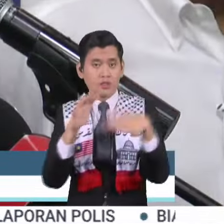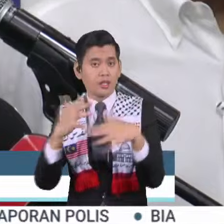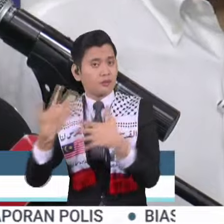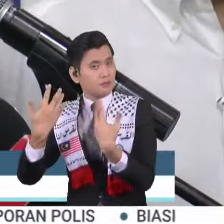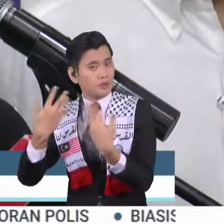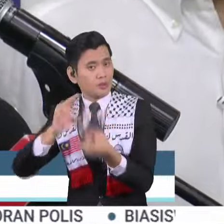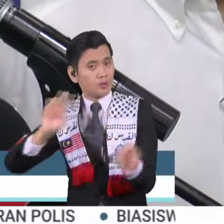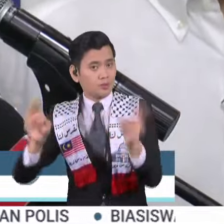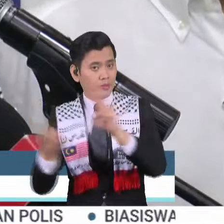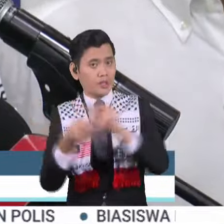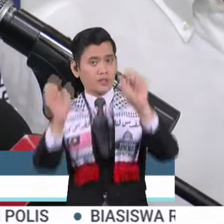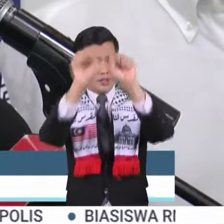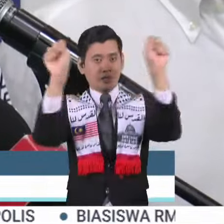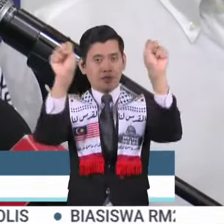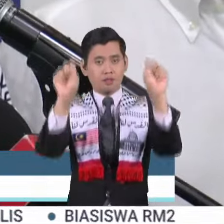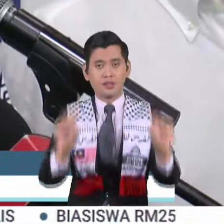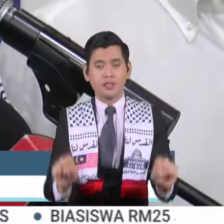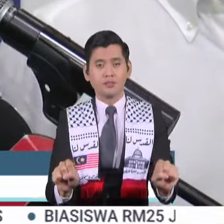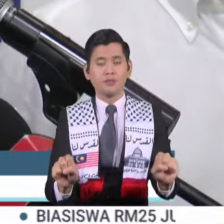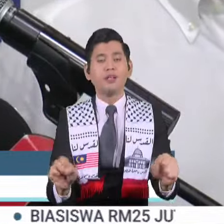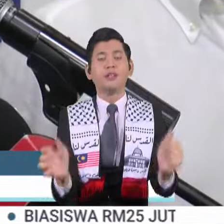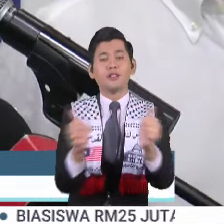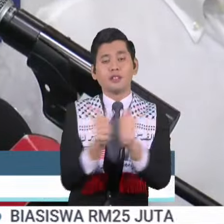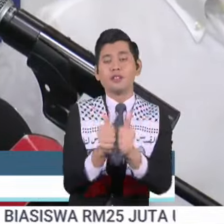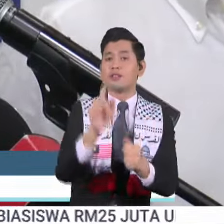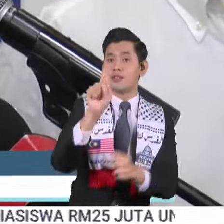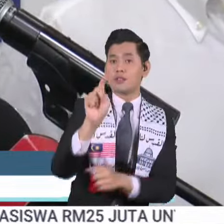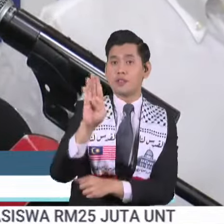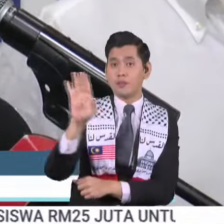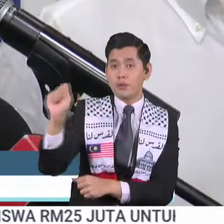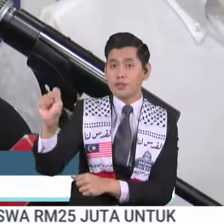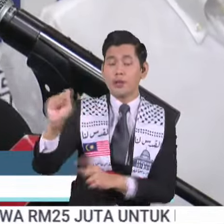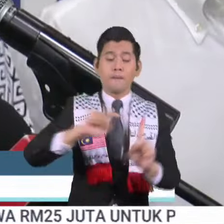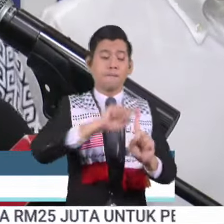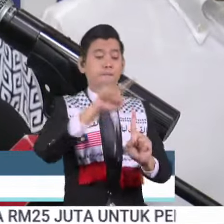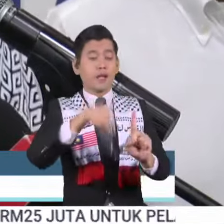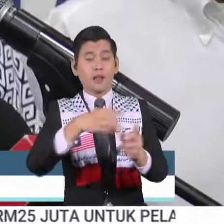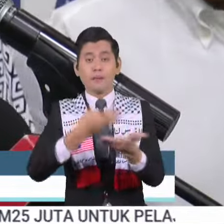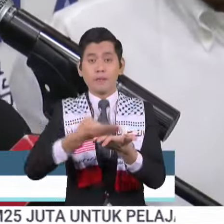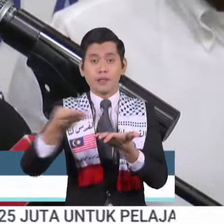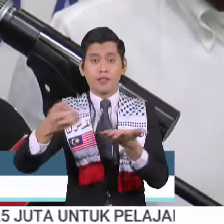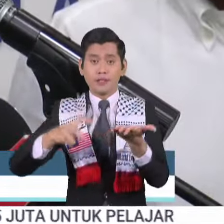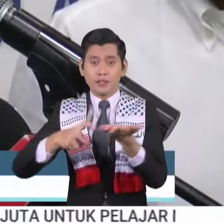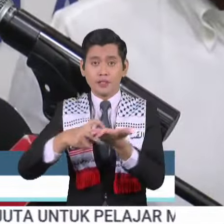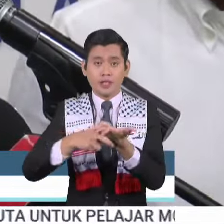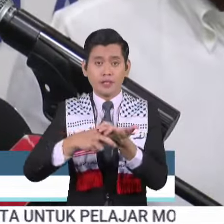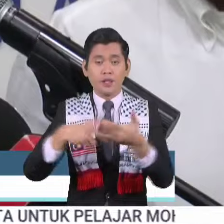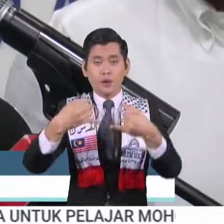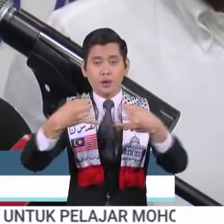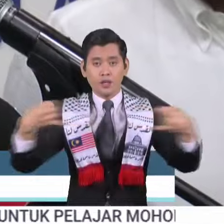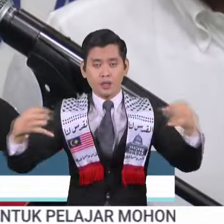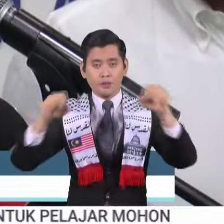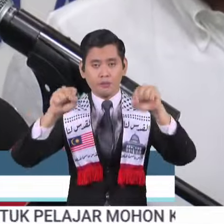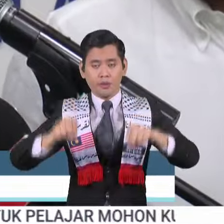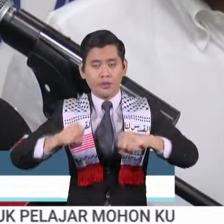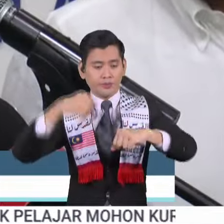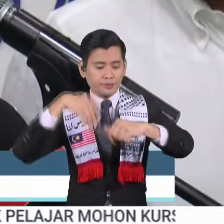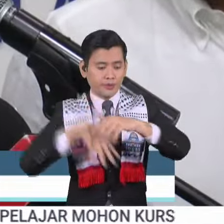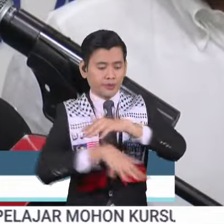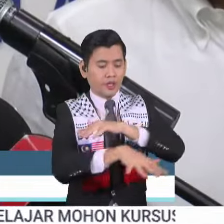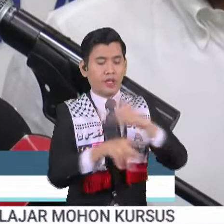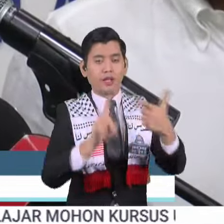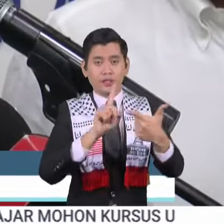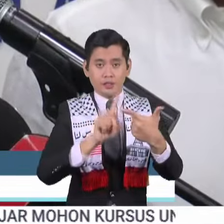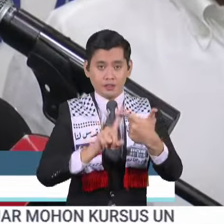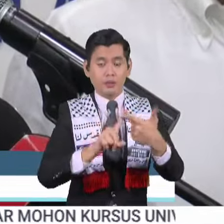mengintegrasikan sistem mereka dengan pihak TBS. Maksudnya apabila mereka beli tiket online, mereka boleh print out QR code